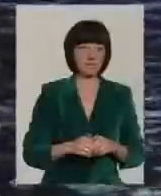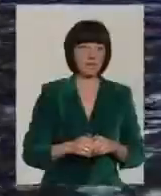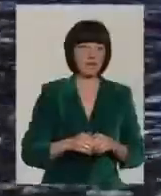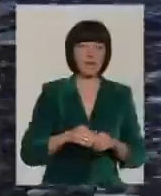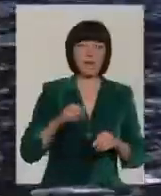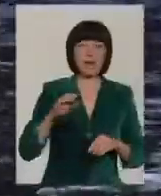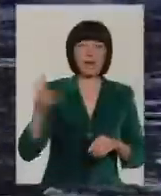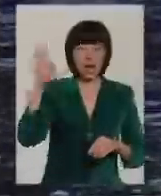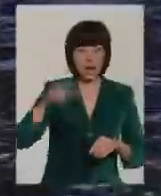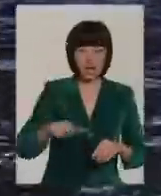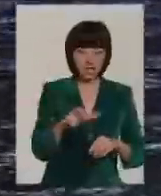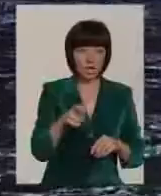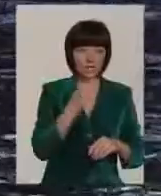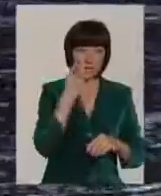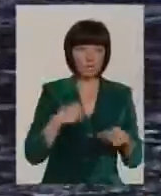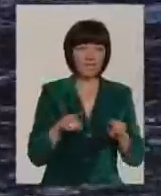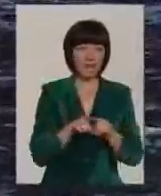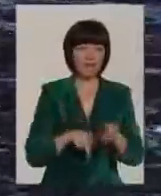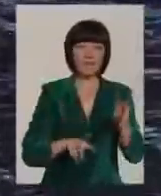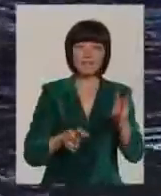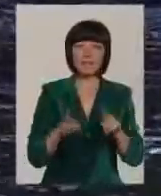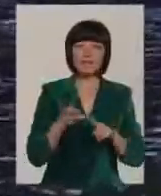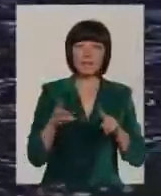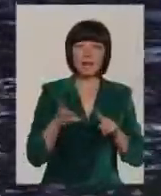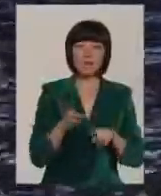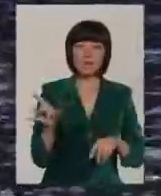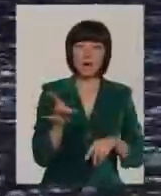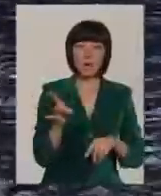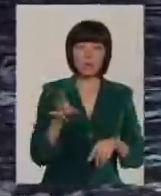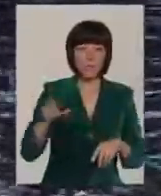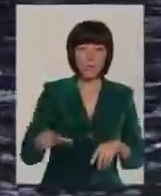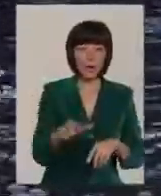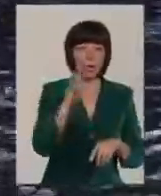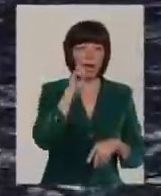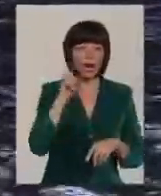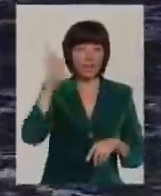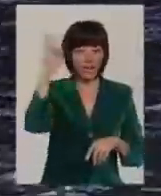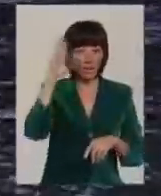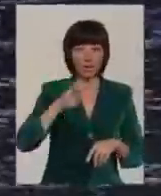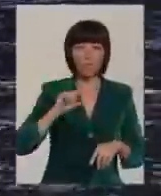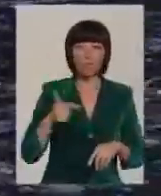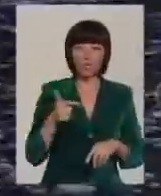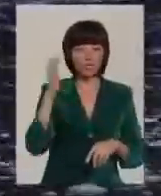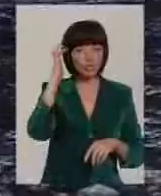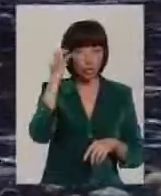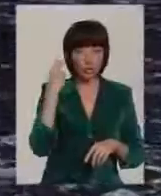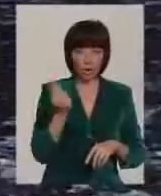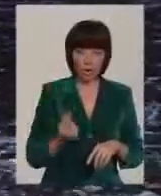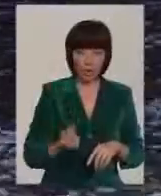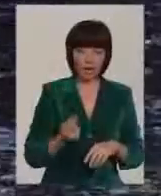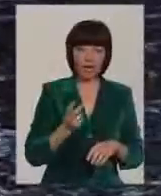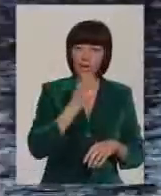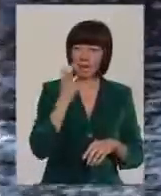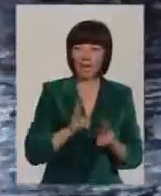Річка Смердючка. Так у Хмельницькому зараз називають третю за розміром ріку України. Вода у Південному Бузі чорного кольору та